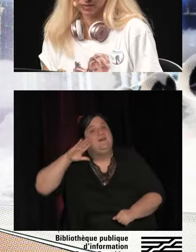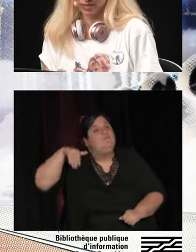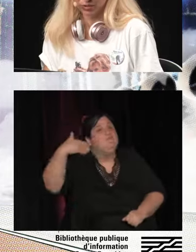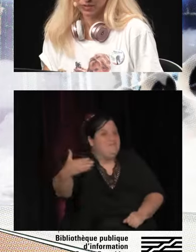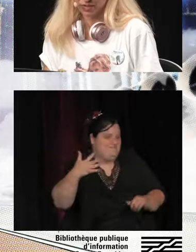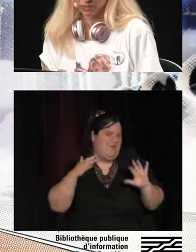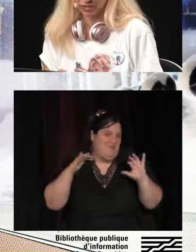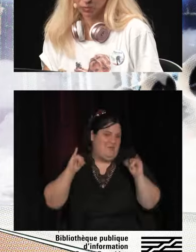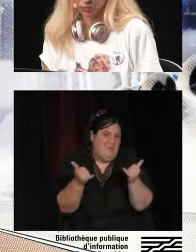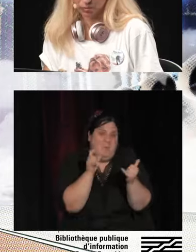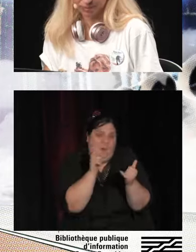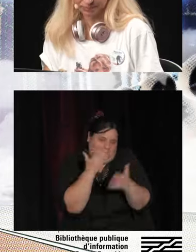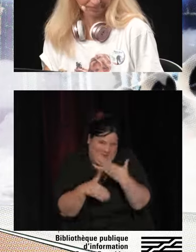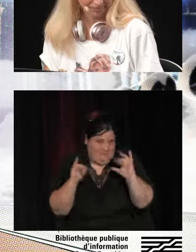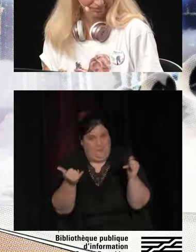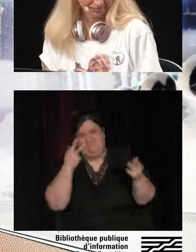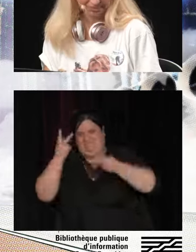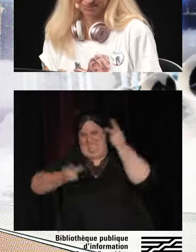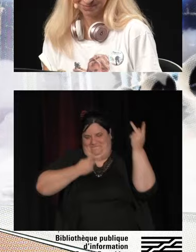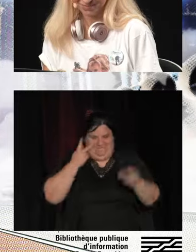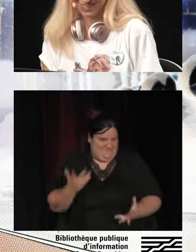que ça se passait mal quand on essayait de faire des longs boosts.